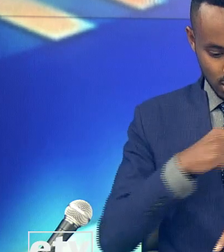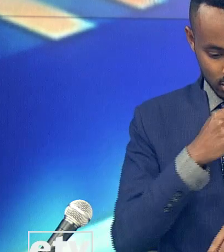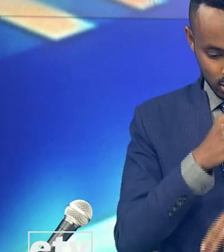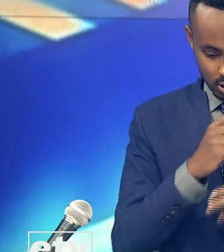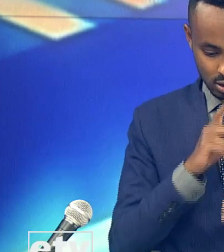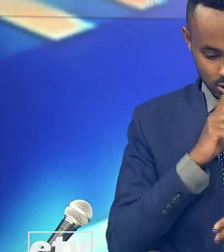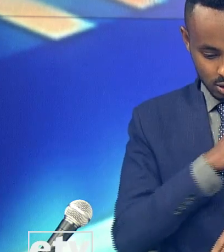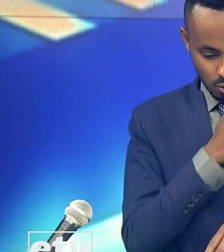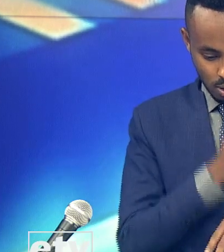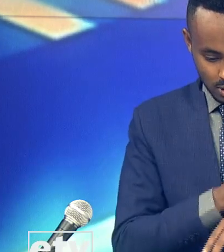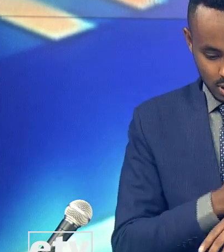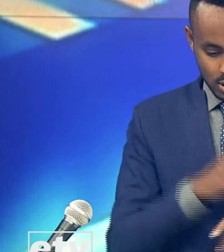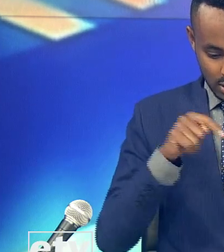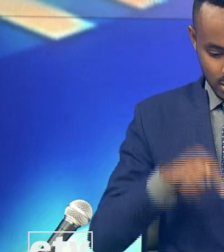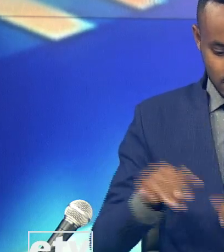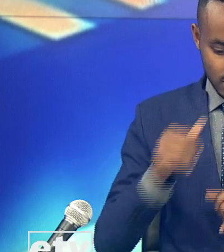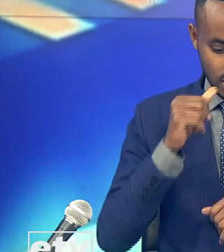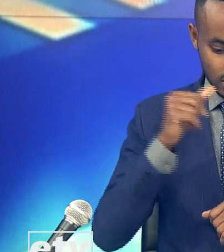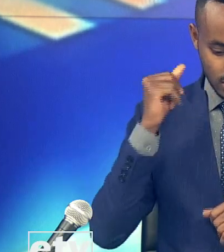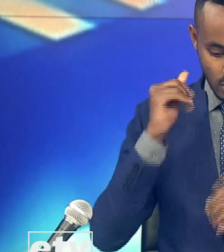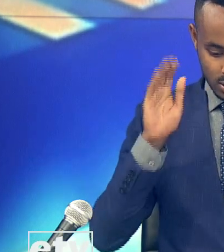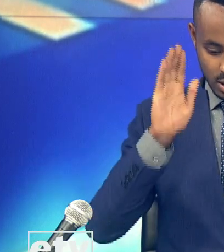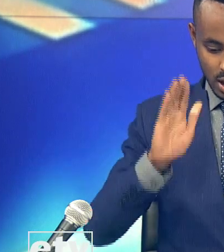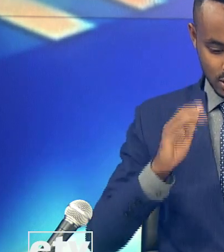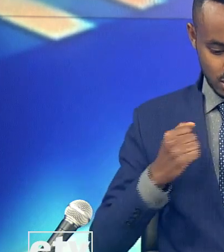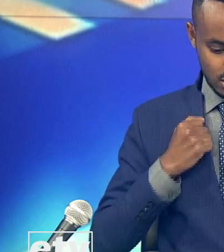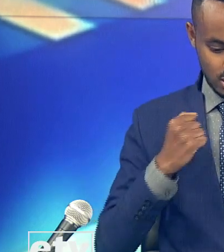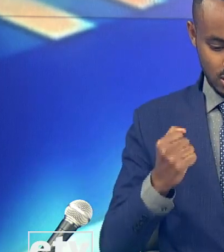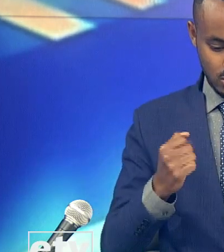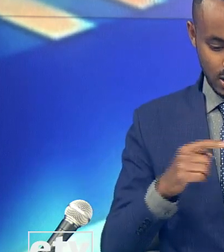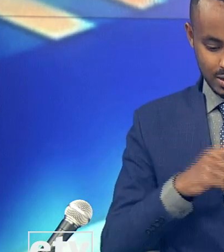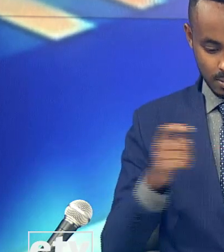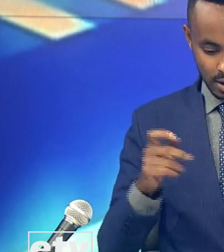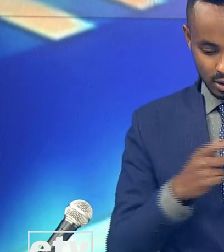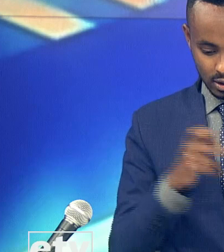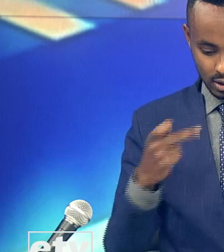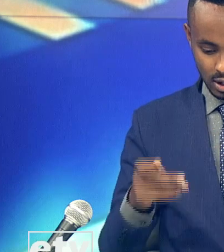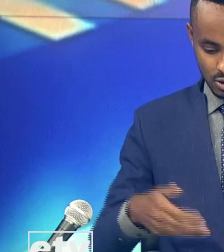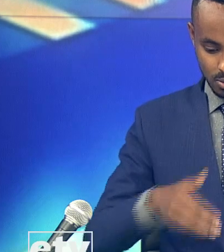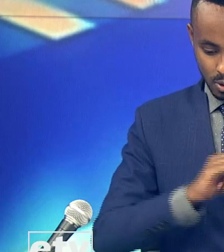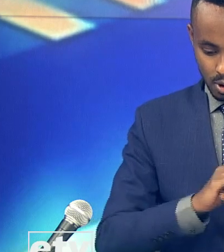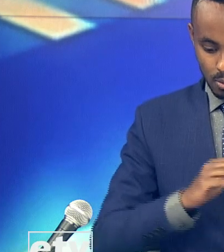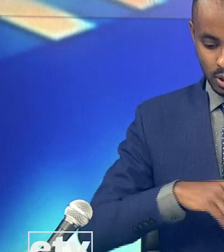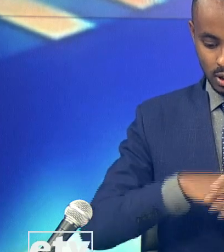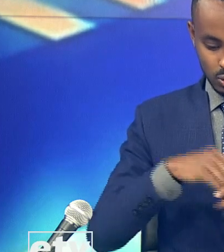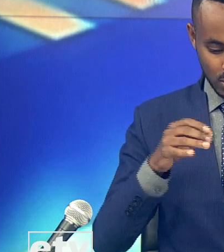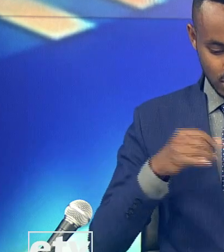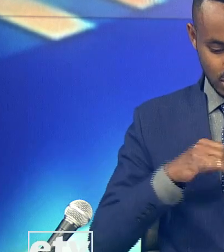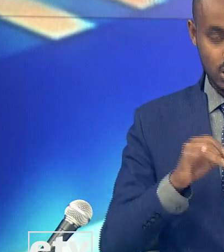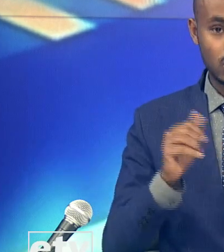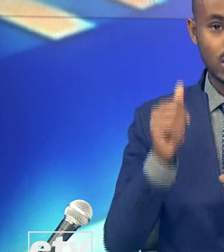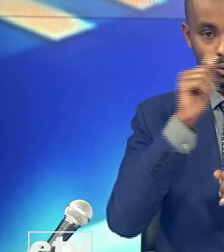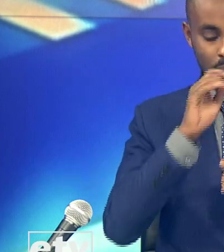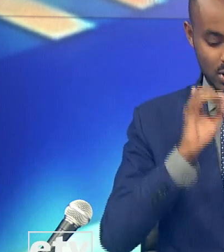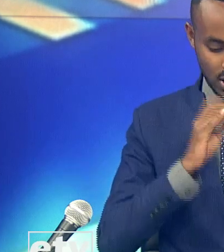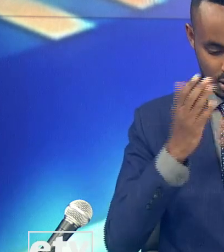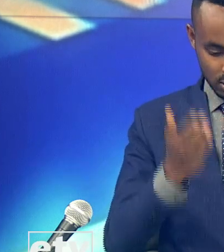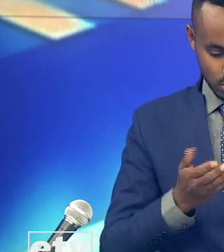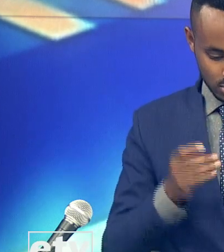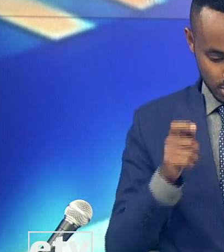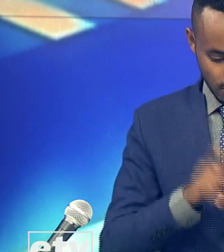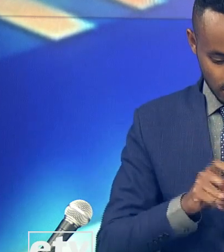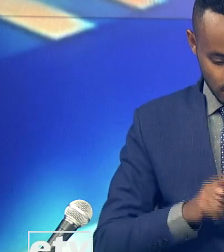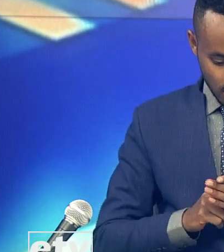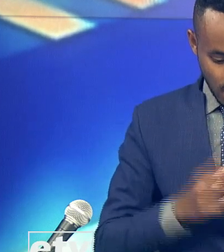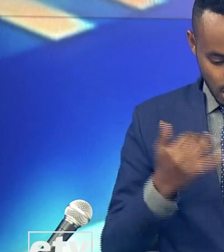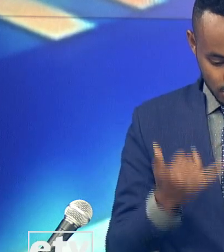የፌዴራል የጸጥታ ተቋማት ዛሬም እንደ ትላንትናው አስደናቂ ጀግንነታቸውን ከአንጸባራቂ ድል ታጅበው መውጣታቸው መቀጠላቸውን ለኢትዮጵያ ዜና